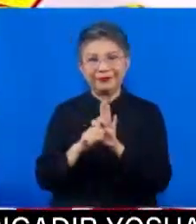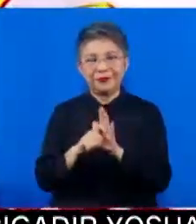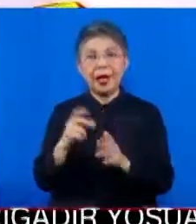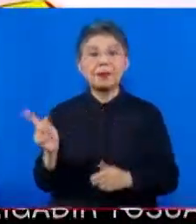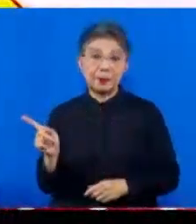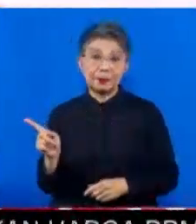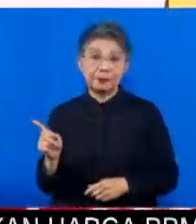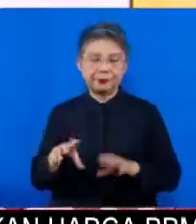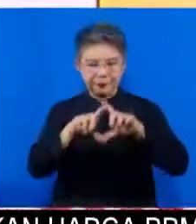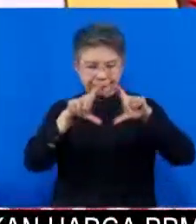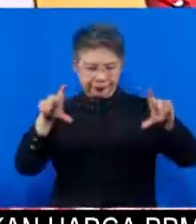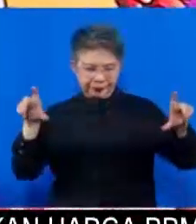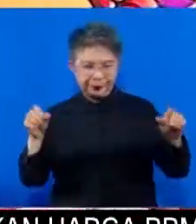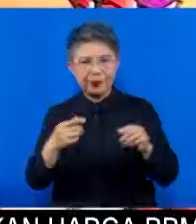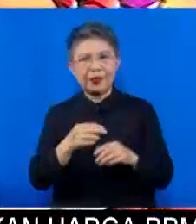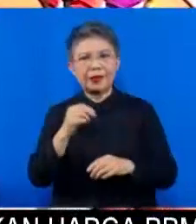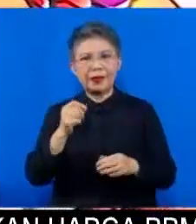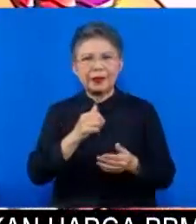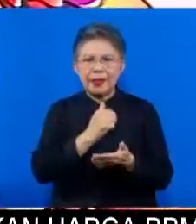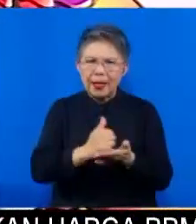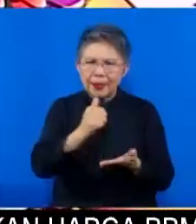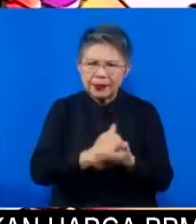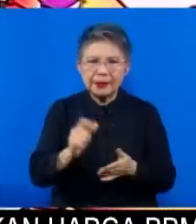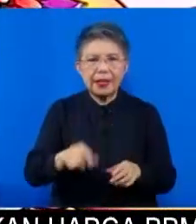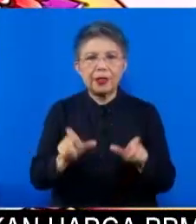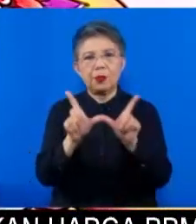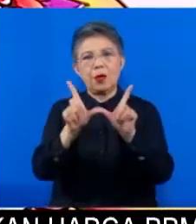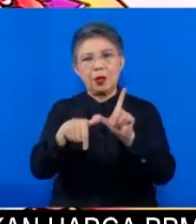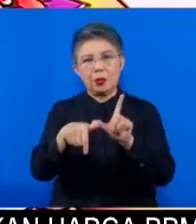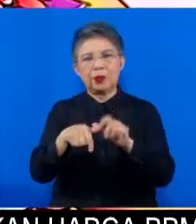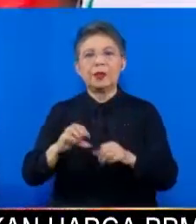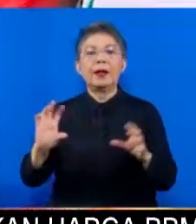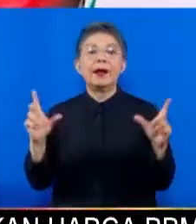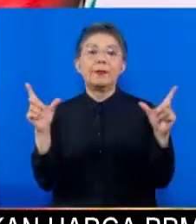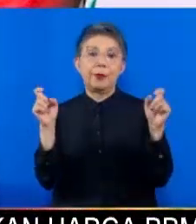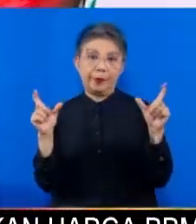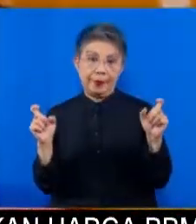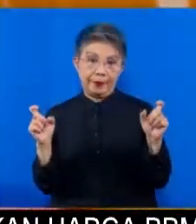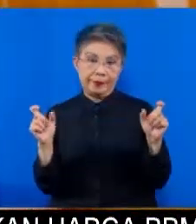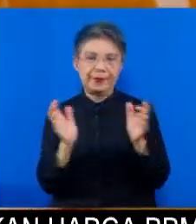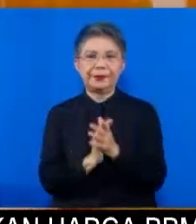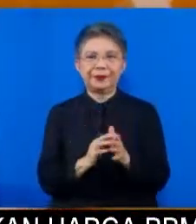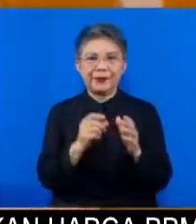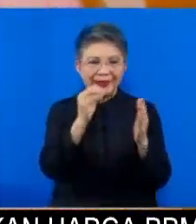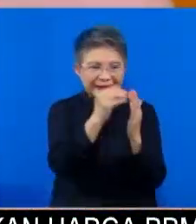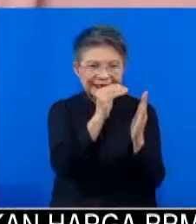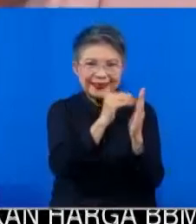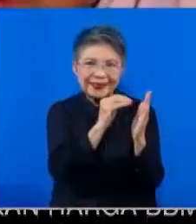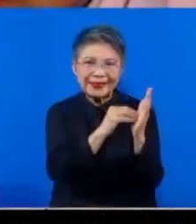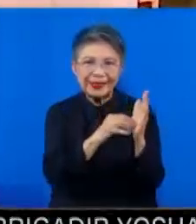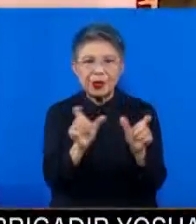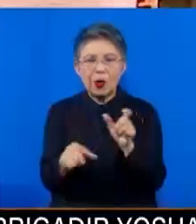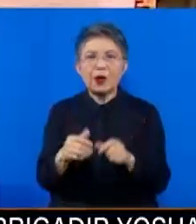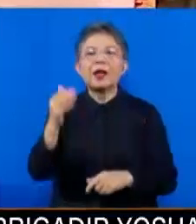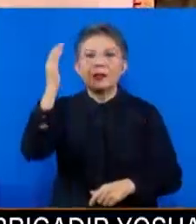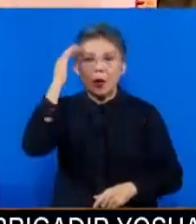Alasannya, spanduk ini merupakan identitas dari warung makan khas Lamongan itu. Ciri itulah yang mempermudah para